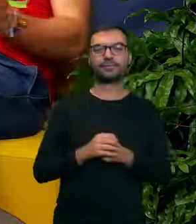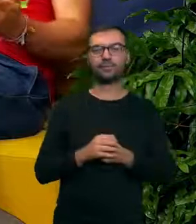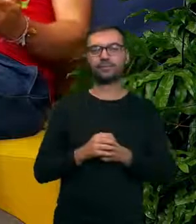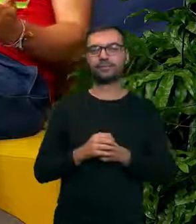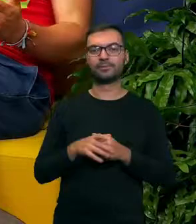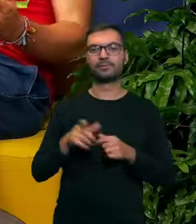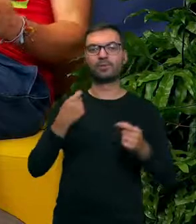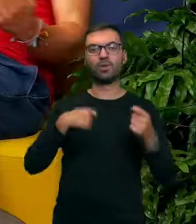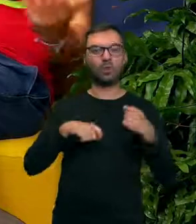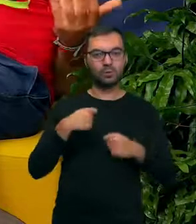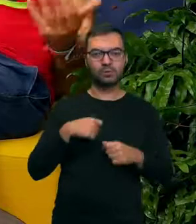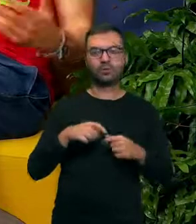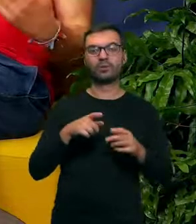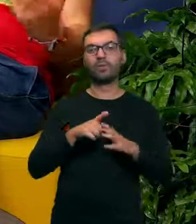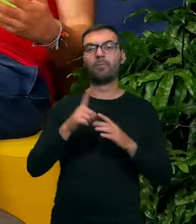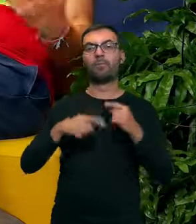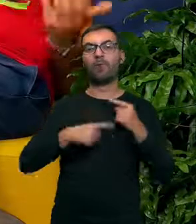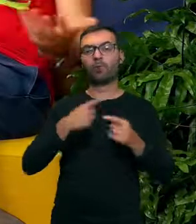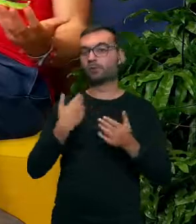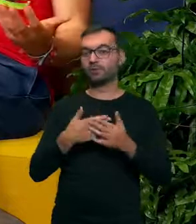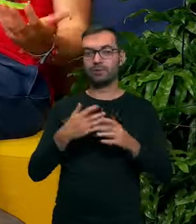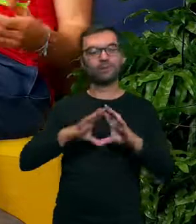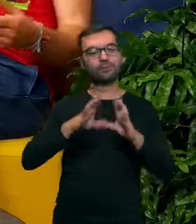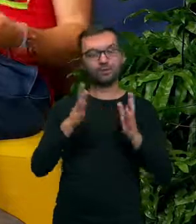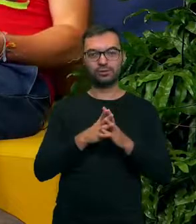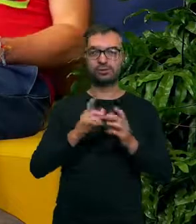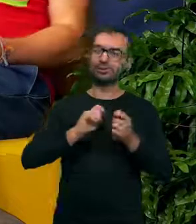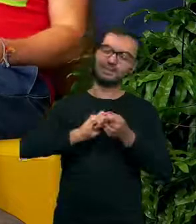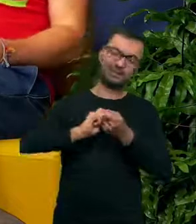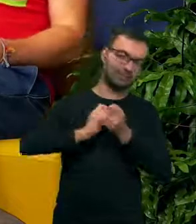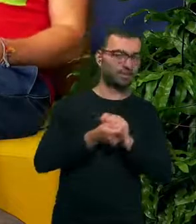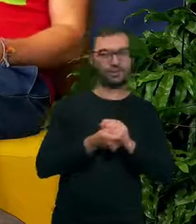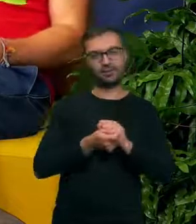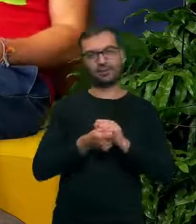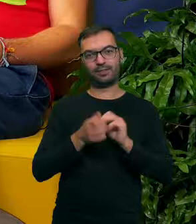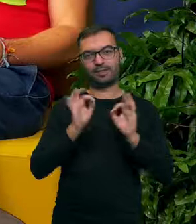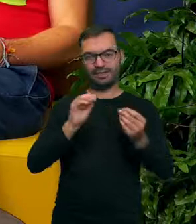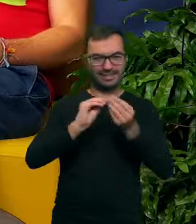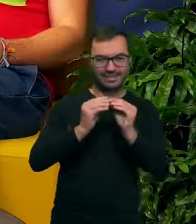charakteryzacji dla kostiumów i dla produkcji, bo trzeba to wszystko jakby przeorganizować na bieżąco.